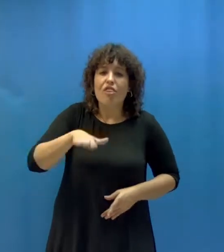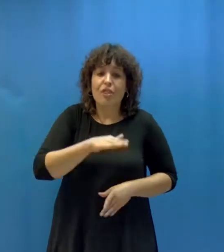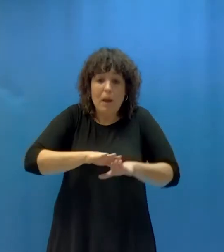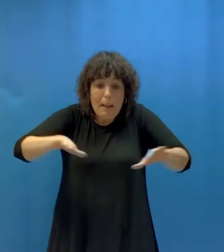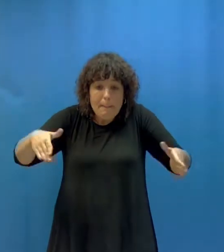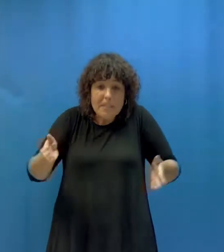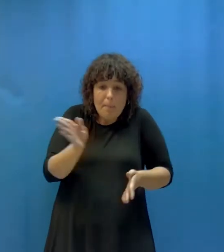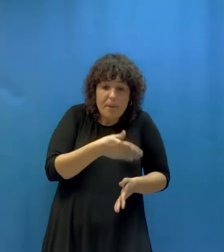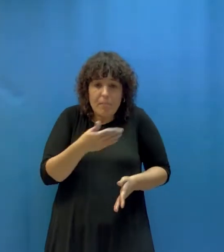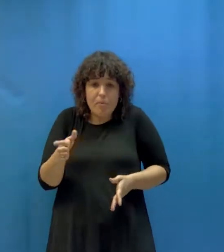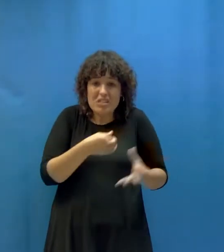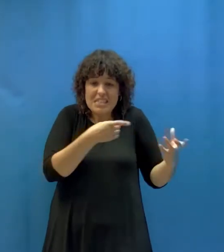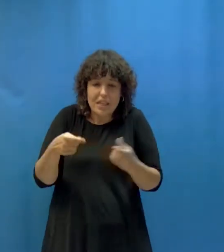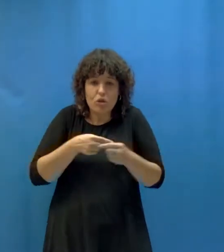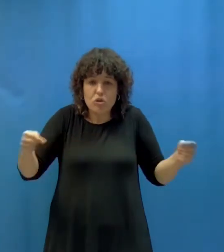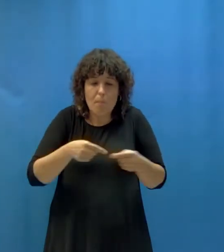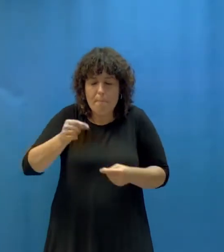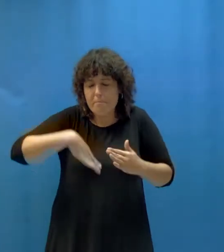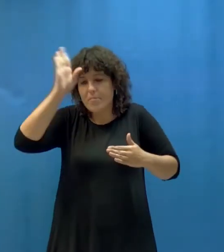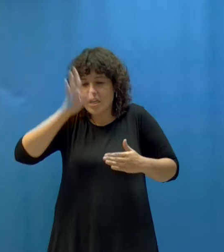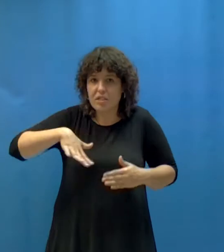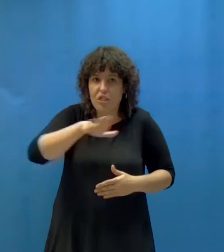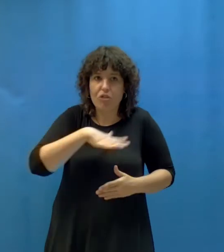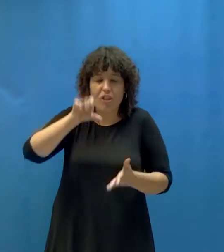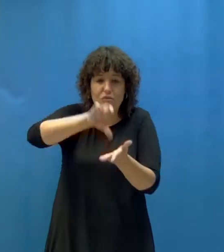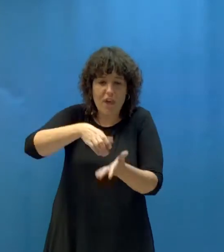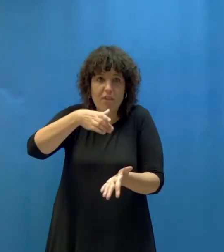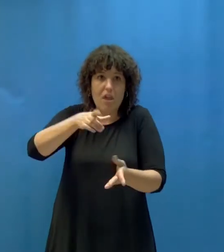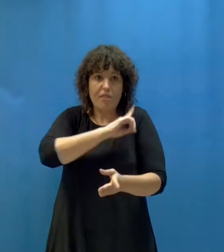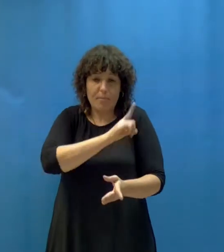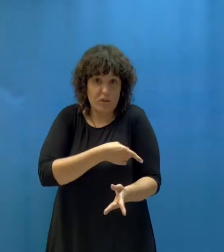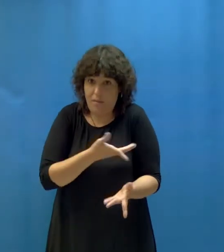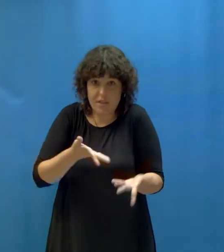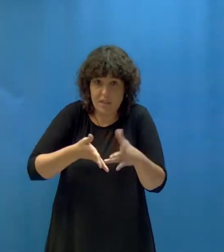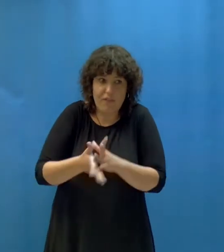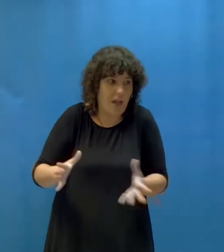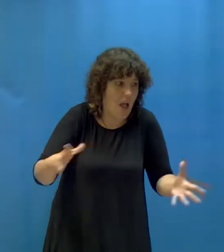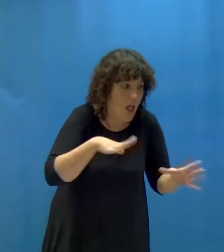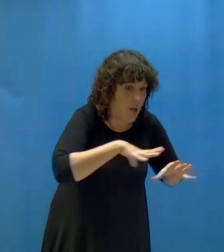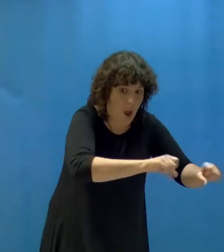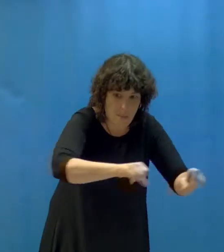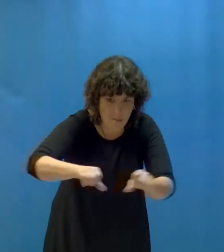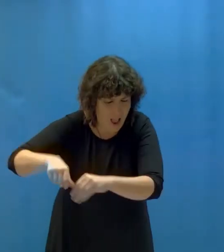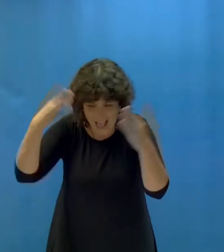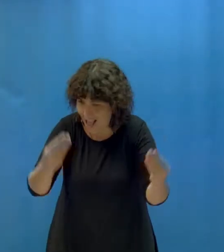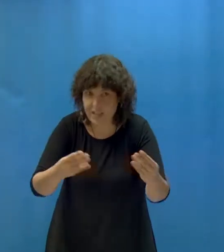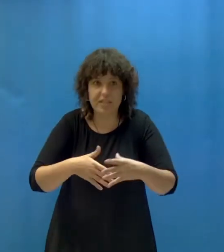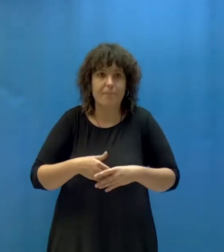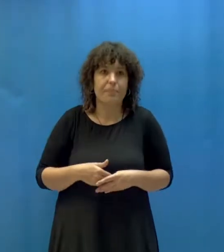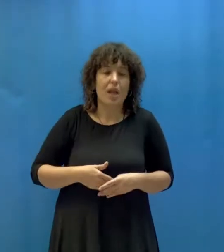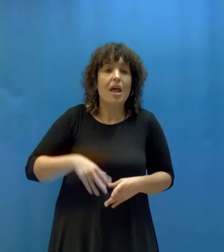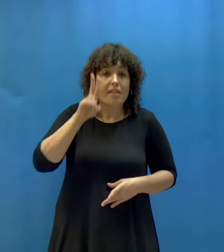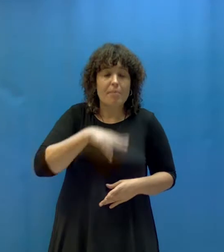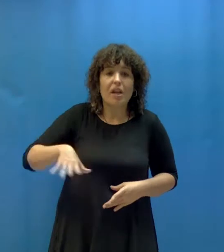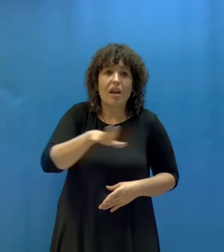metres quadrats en la ciutat esportiva just baix de les grades. Com veieu, aprofitem tots els racons. Un altre projecte que està en marxa és el tancament de la zona indoor de les